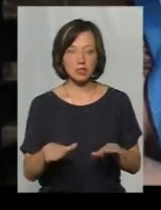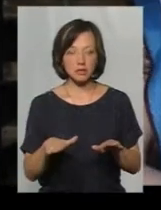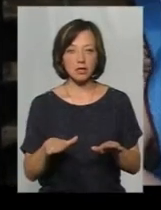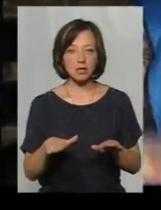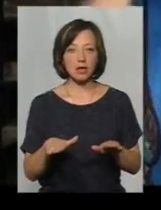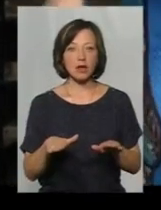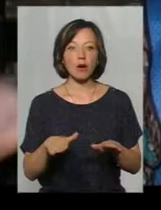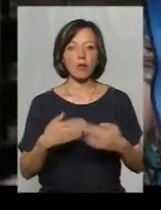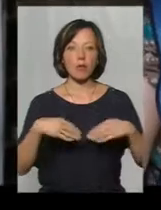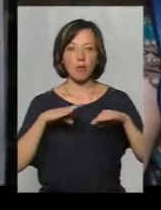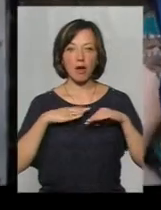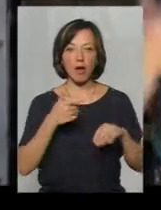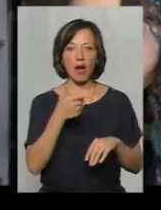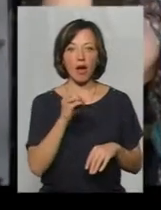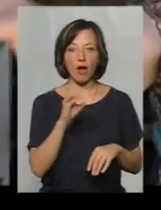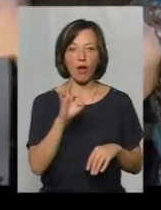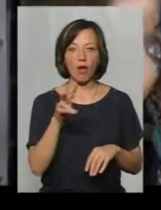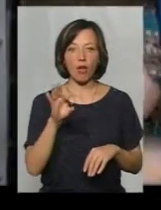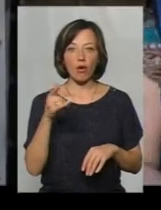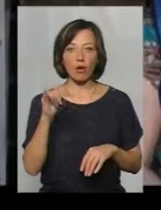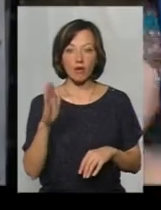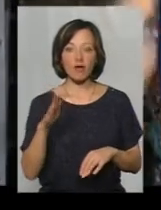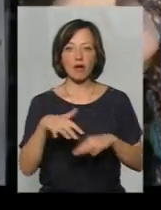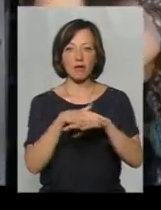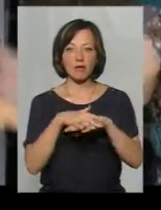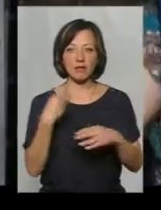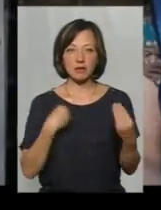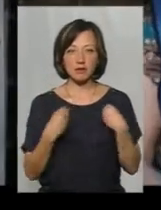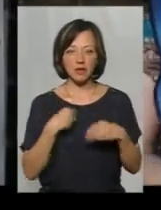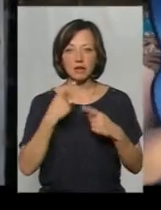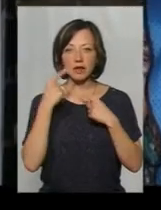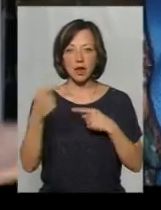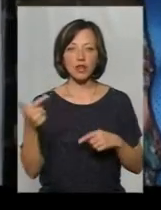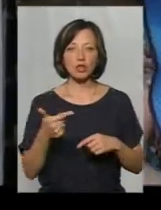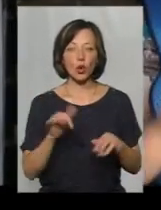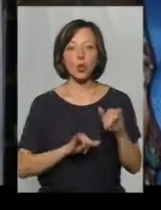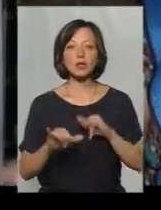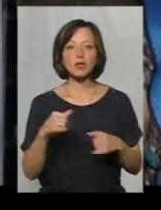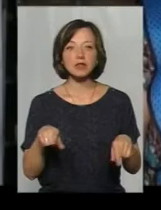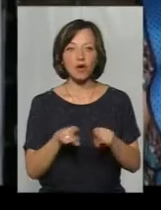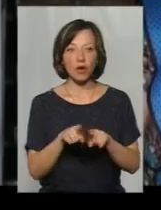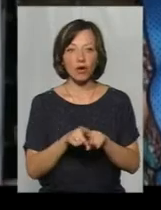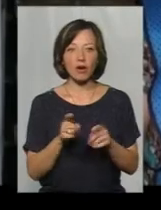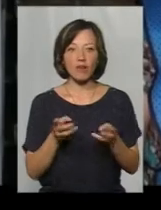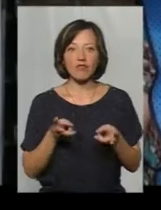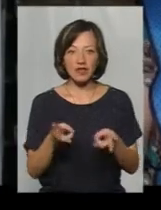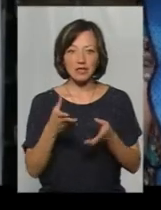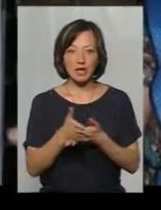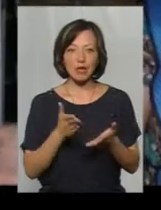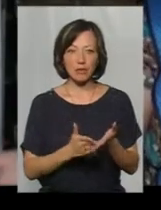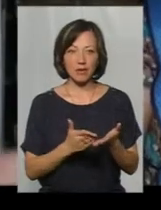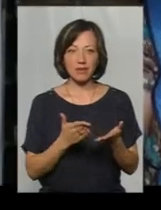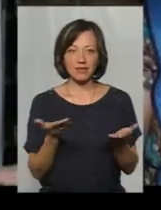Пропонували нам геологів, толкучку, дальні гречани, а куди ми з такою випічкою, слібом